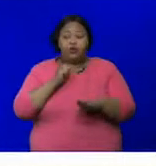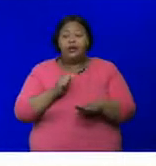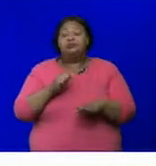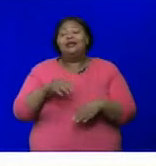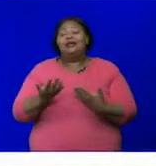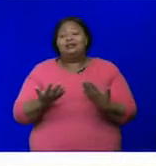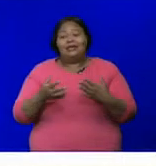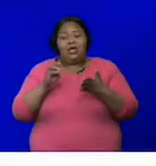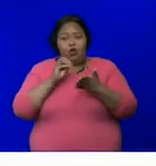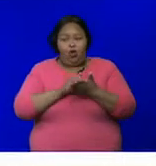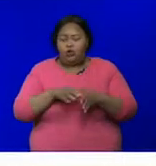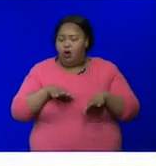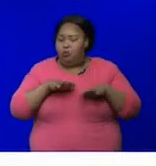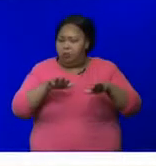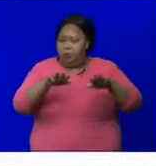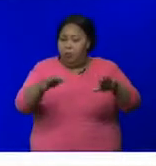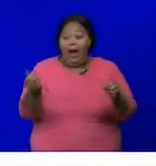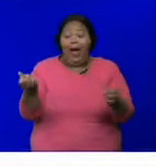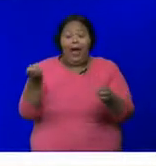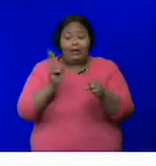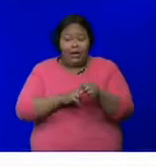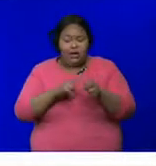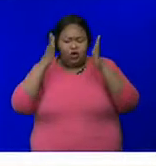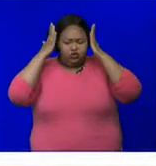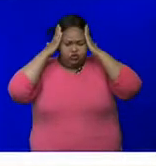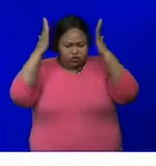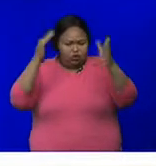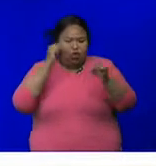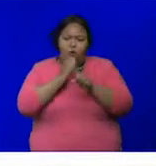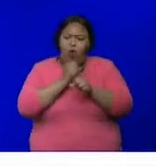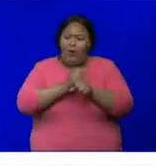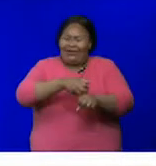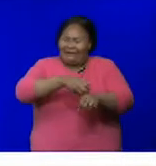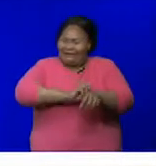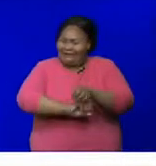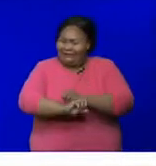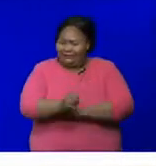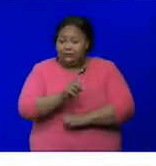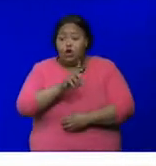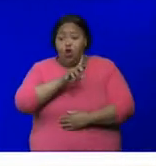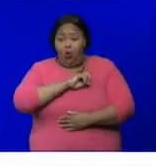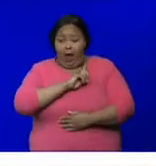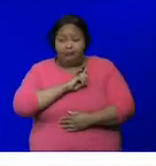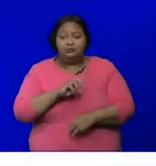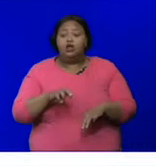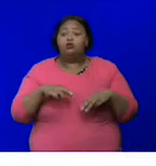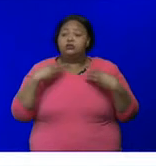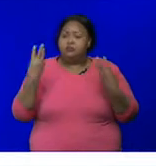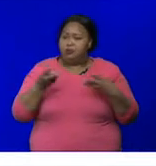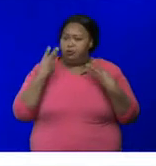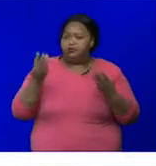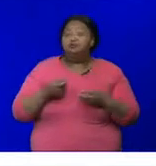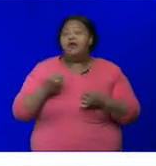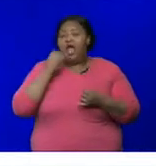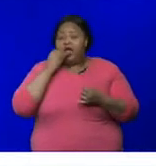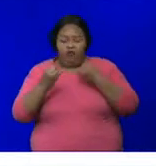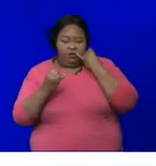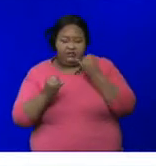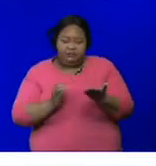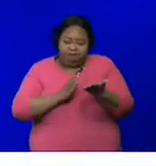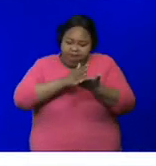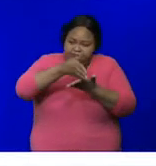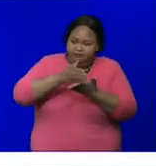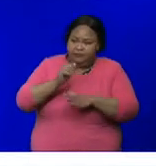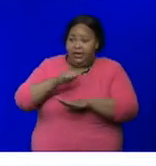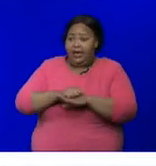neliveke selisebenze umkhono nesiphanga kuqinisekisa ukuthi lwati luyafika esiveni netebuchwephesha ke tenda